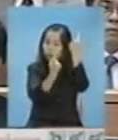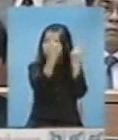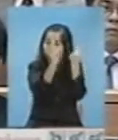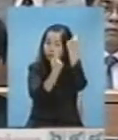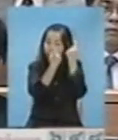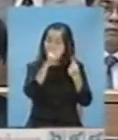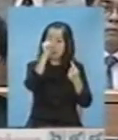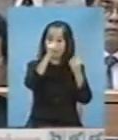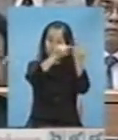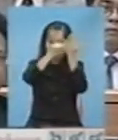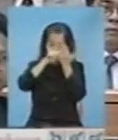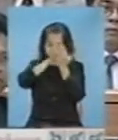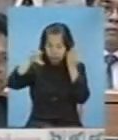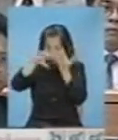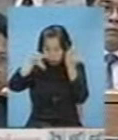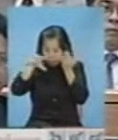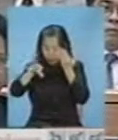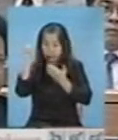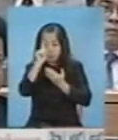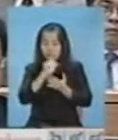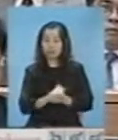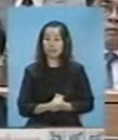50เป็นต้นแบบ